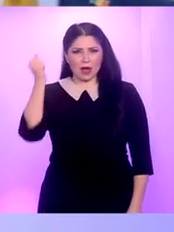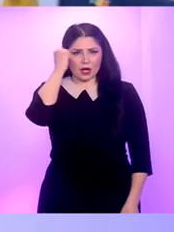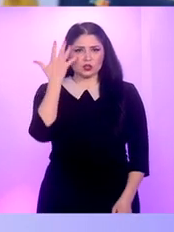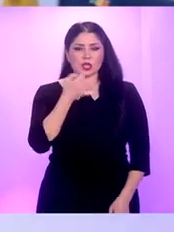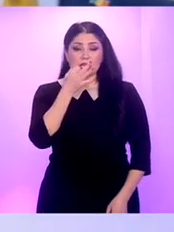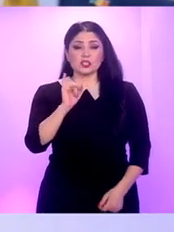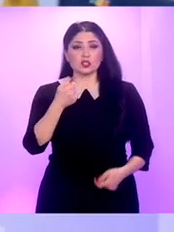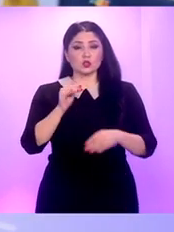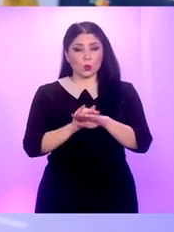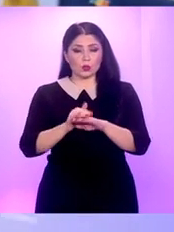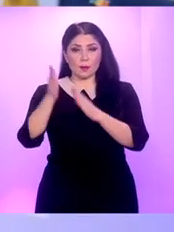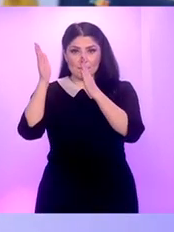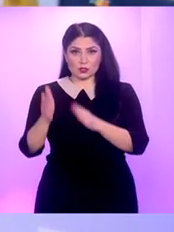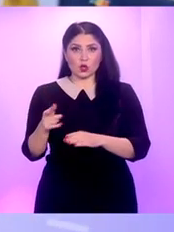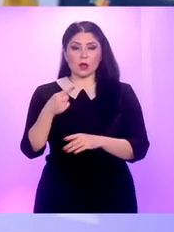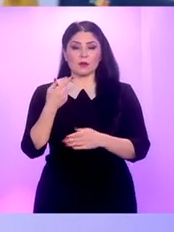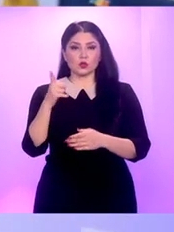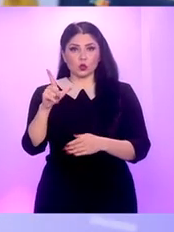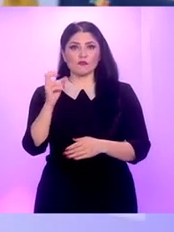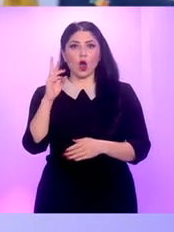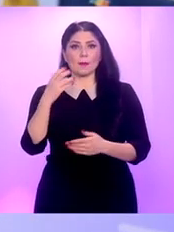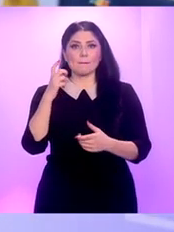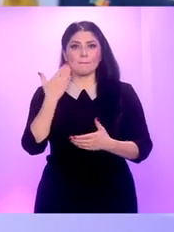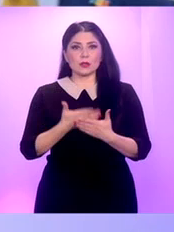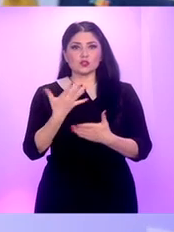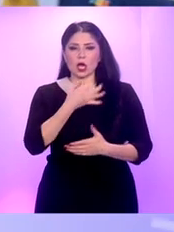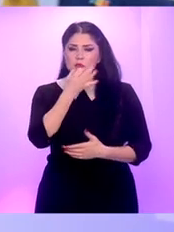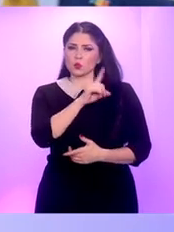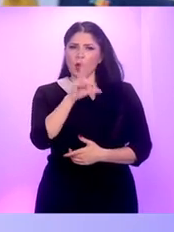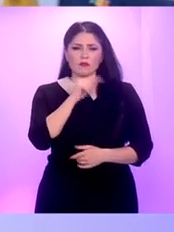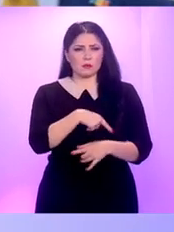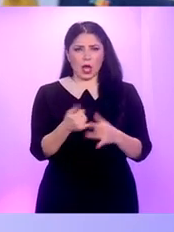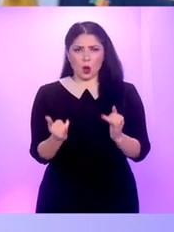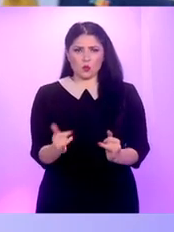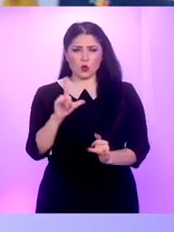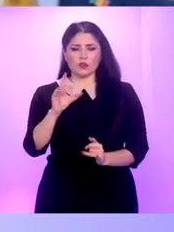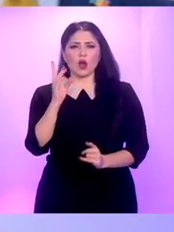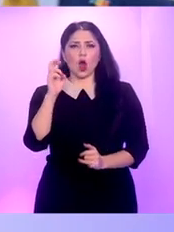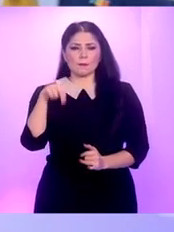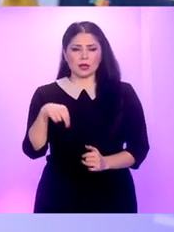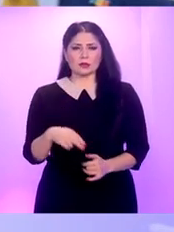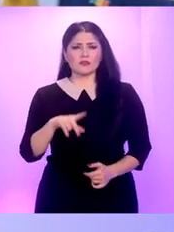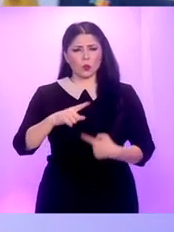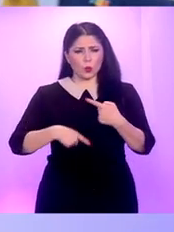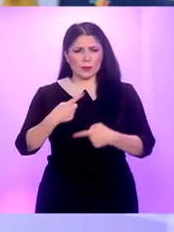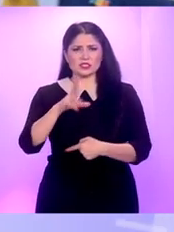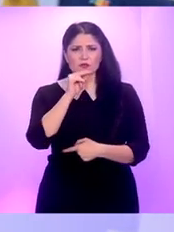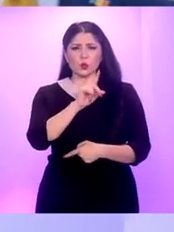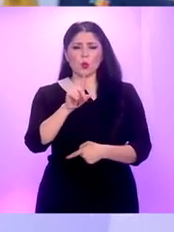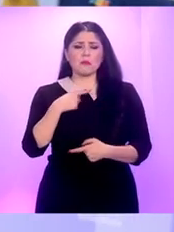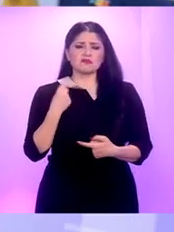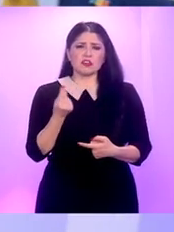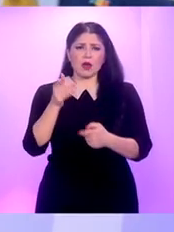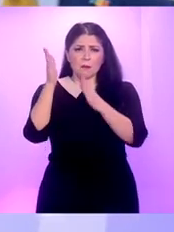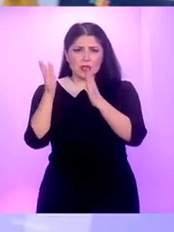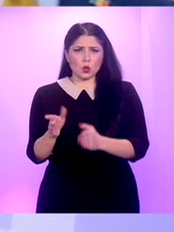cerut scuze și personal domnului Orban pentru exprimarea aceasta? Nu, n-am vorbit încă cu Ludovic. O să vorbesc pentru că eu nu am cu el ca